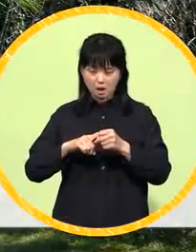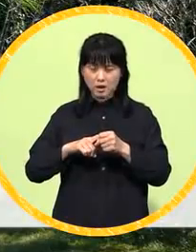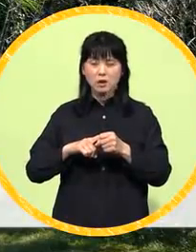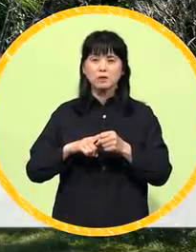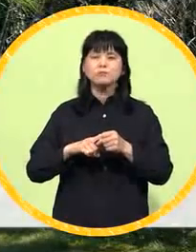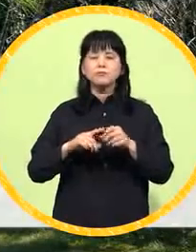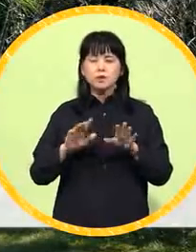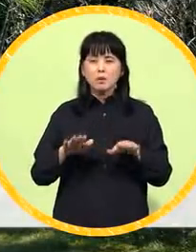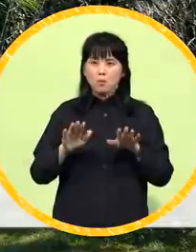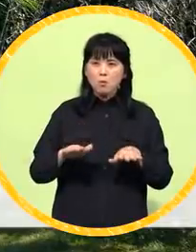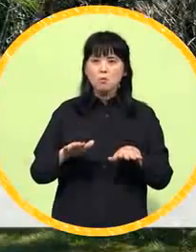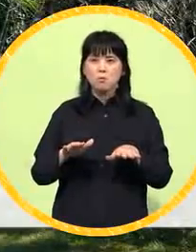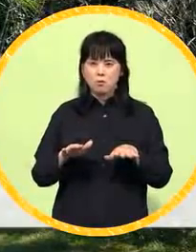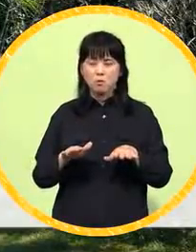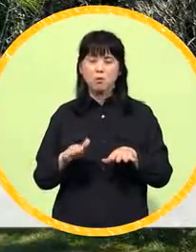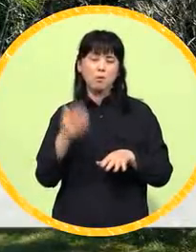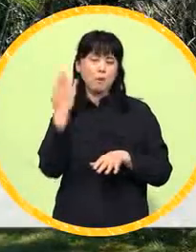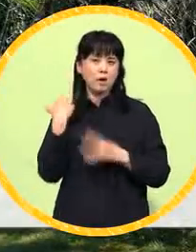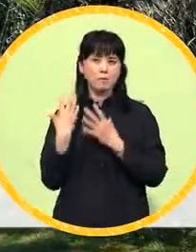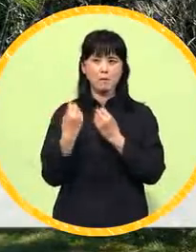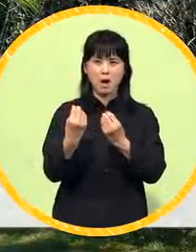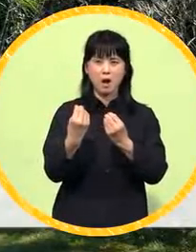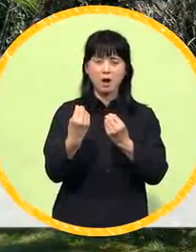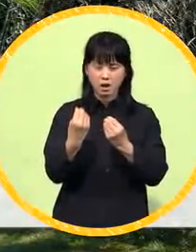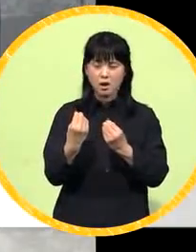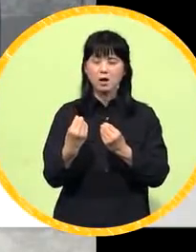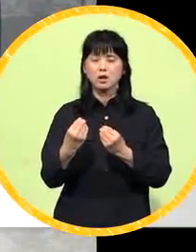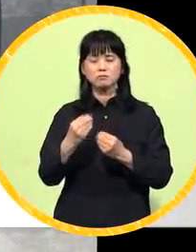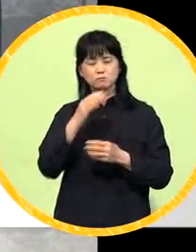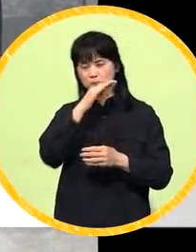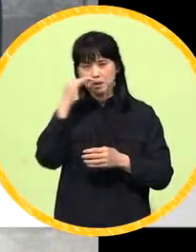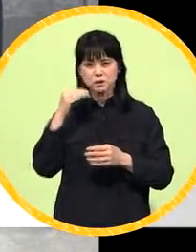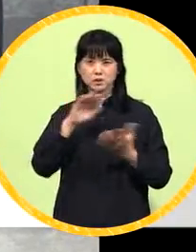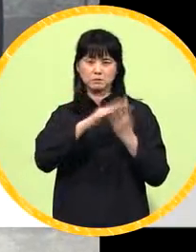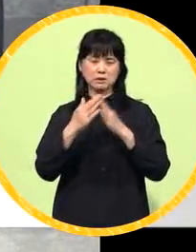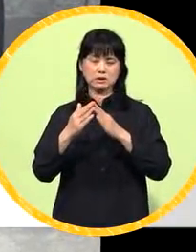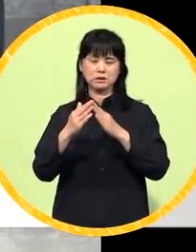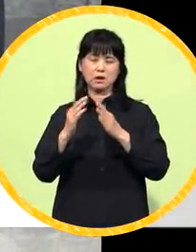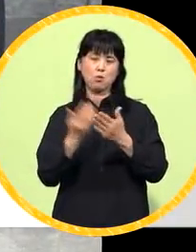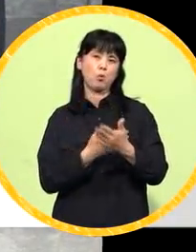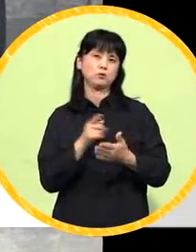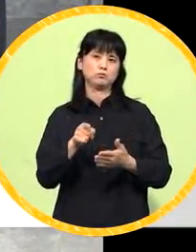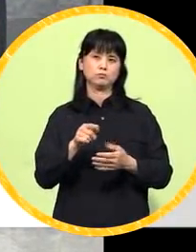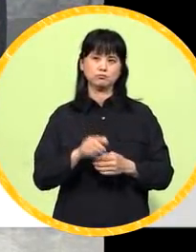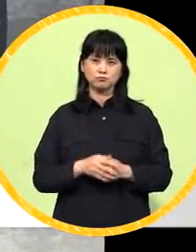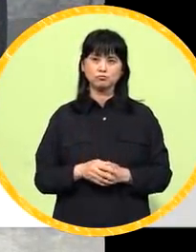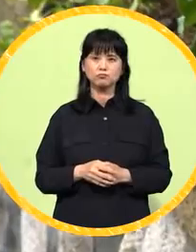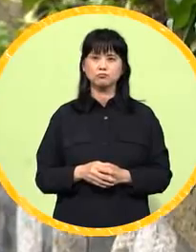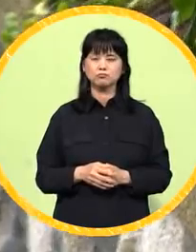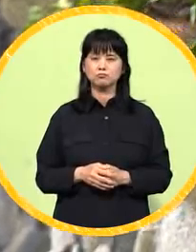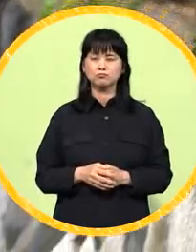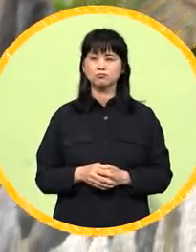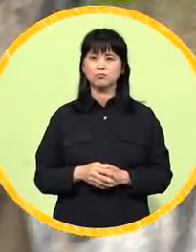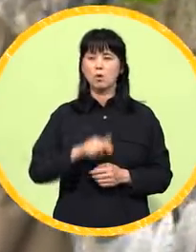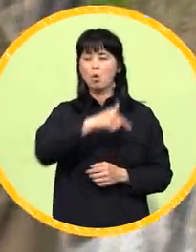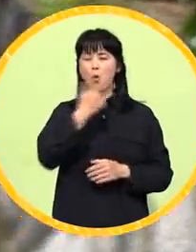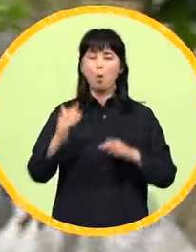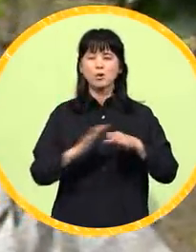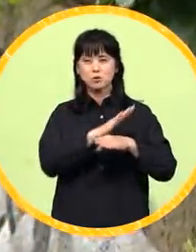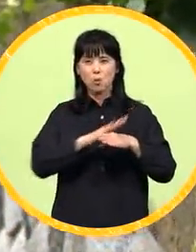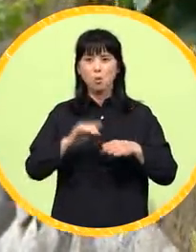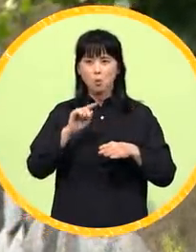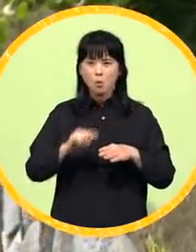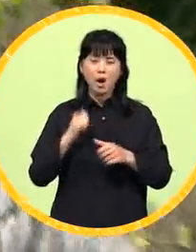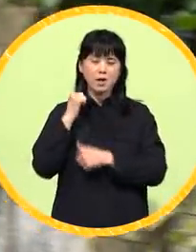座敷とも呼ばれ今も当時の面影をしのぶ専念された街並みが残ります大磯はです